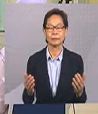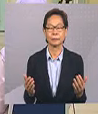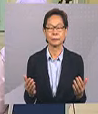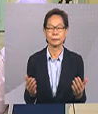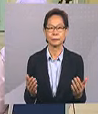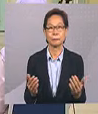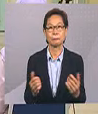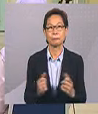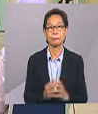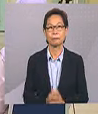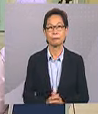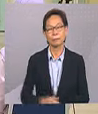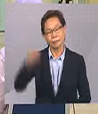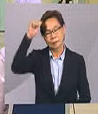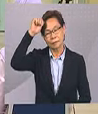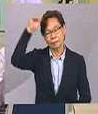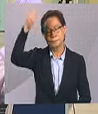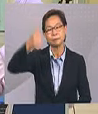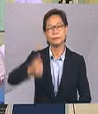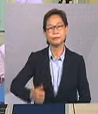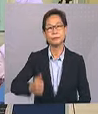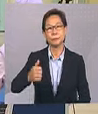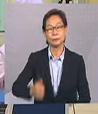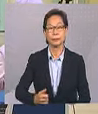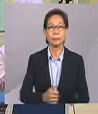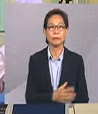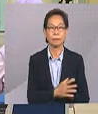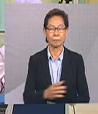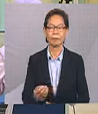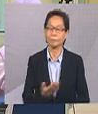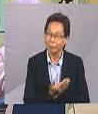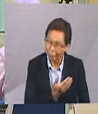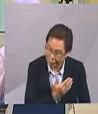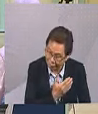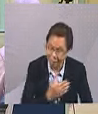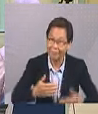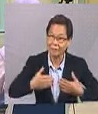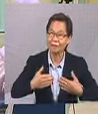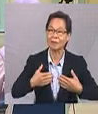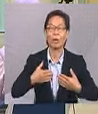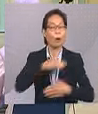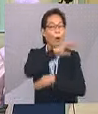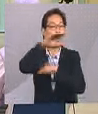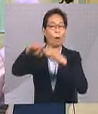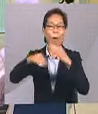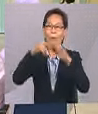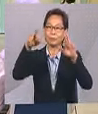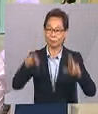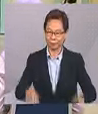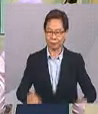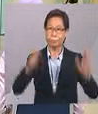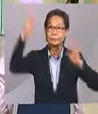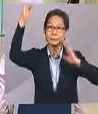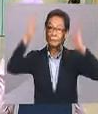Bismillahirrahmanirrahim. Assalamualaikum warahmatullahi wabarakatuh dan salam sejahtera kepada seluruh rakyat